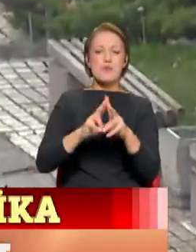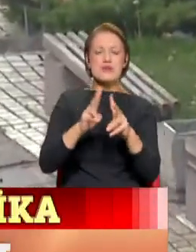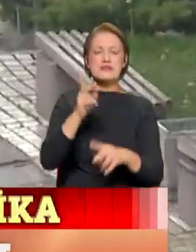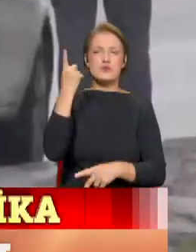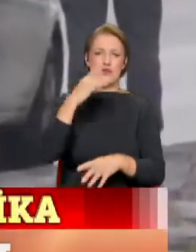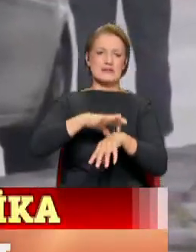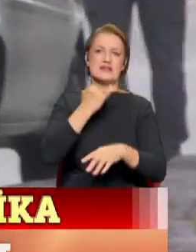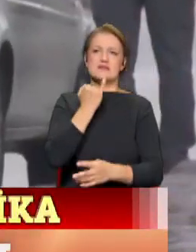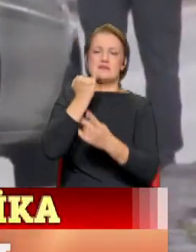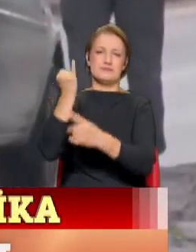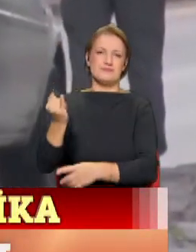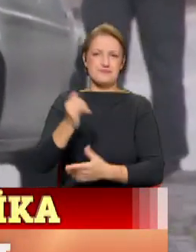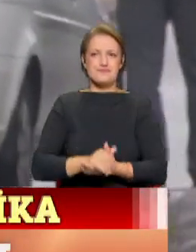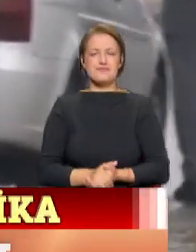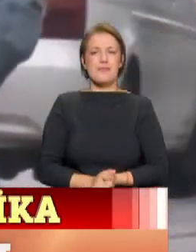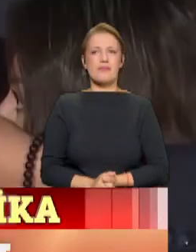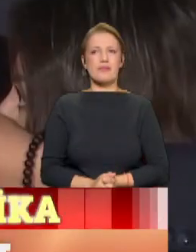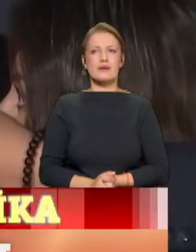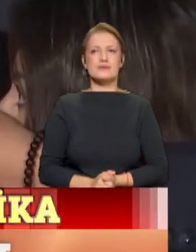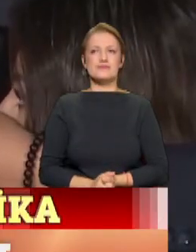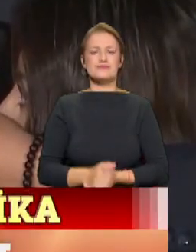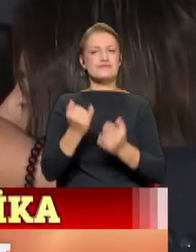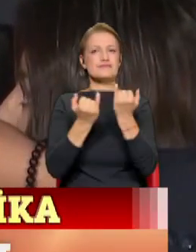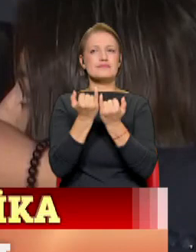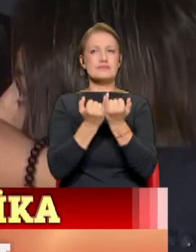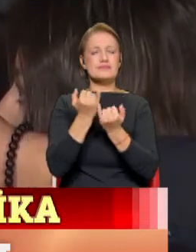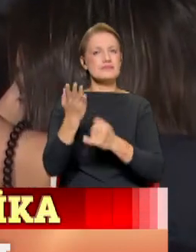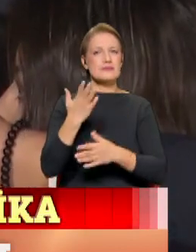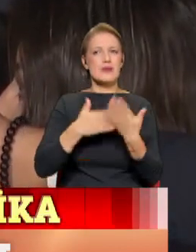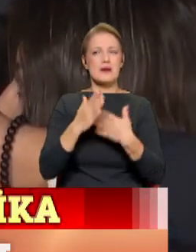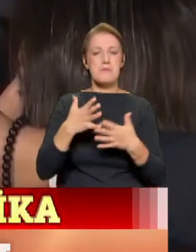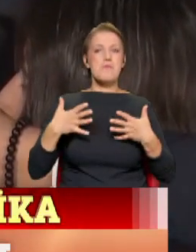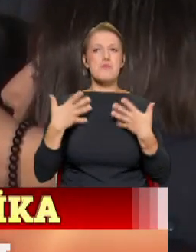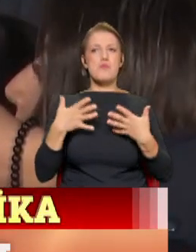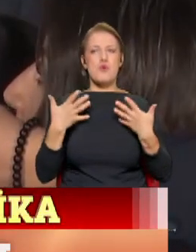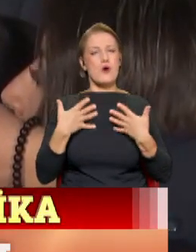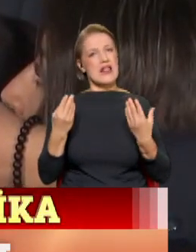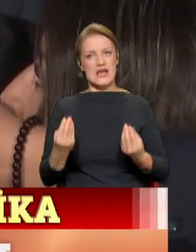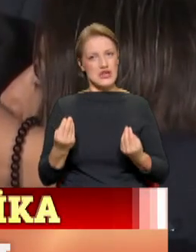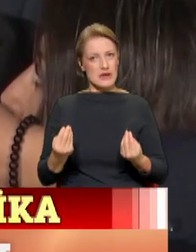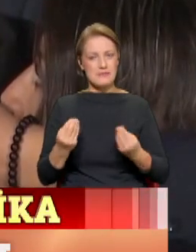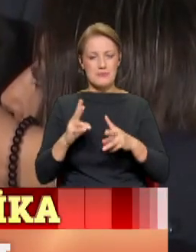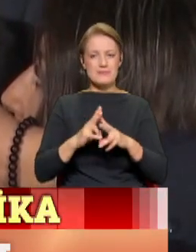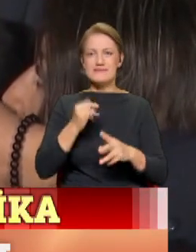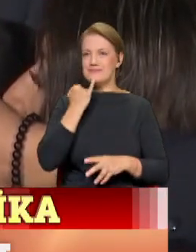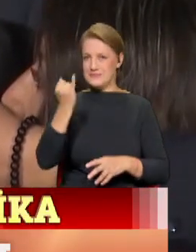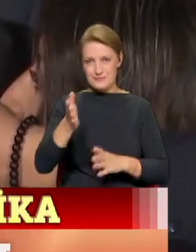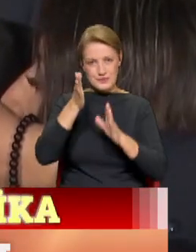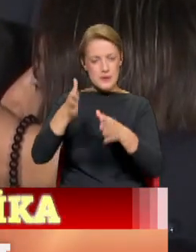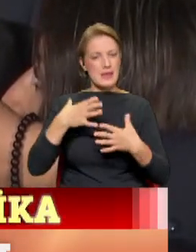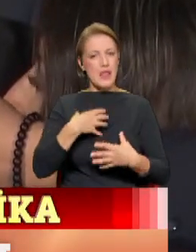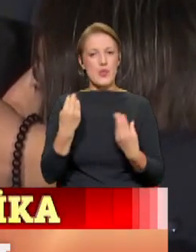etti dün akşam saatlerinde İçişleri Bakanı Ali Yerlikaya Alim kardeşimizin yanına gittik morali iyi kendini çok iyi